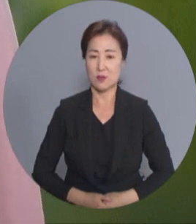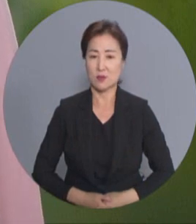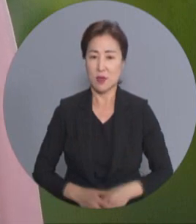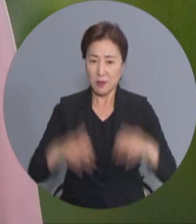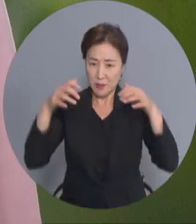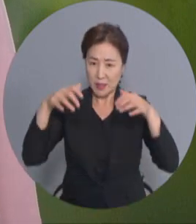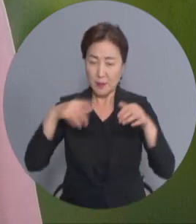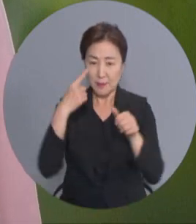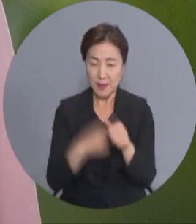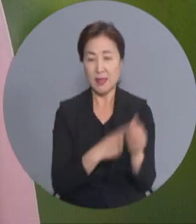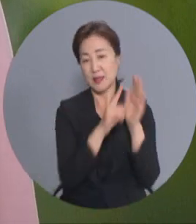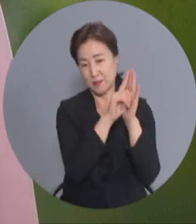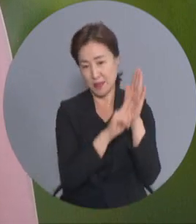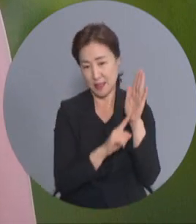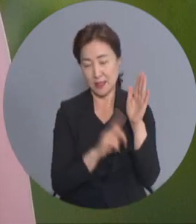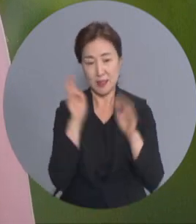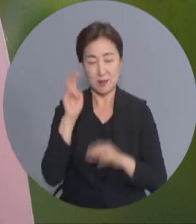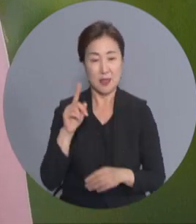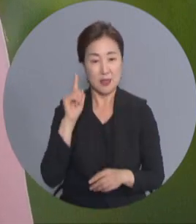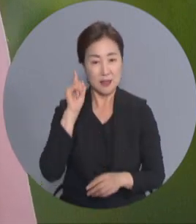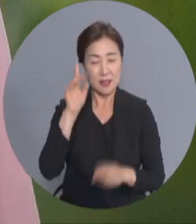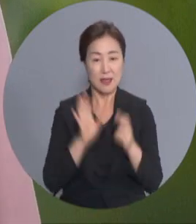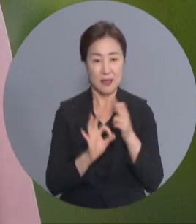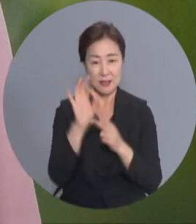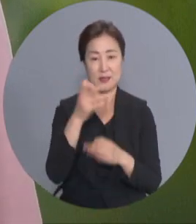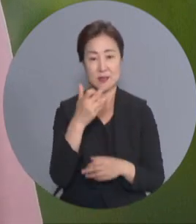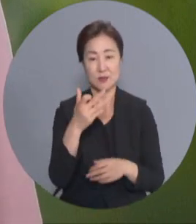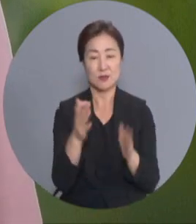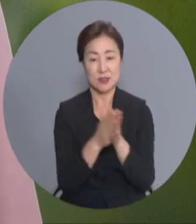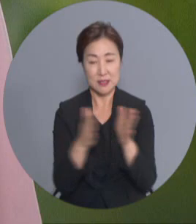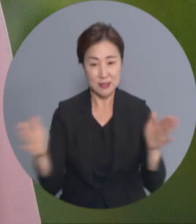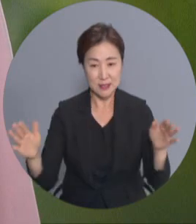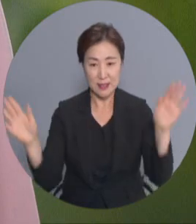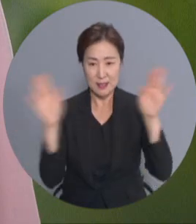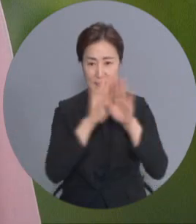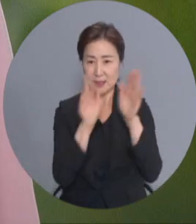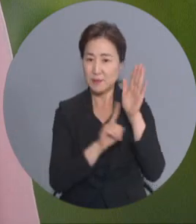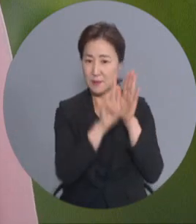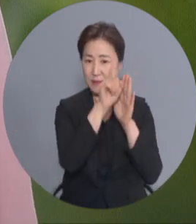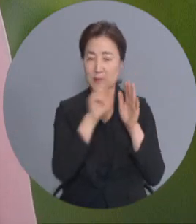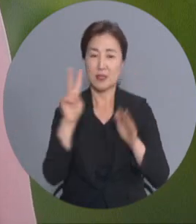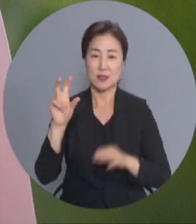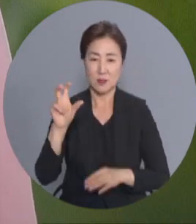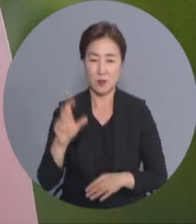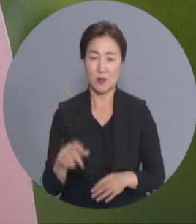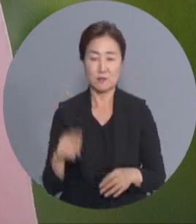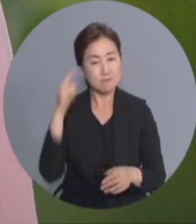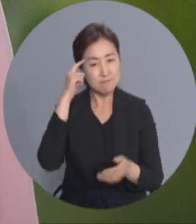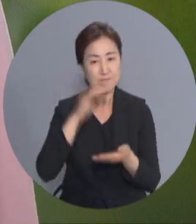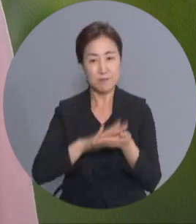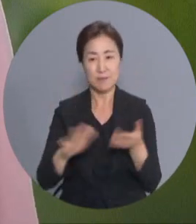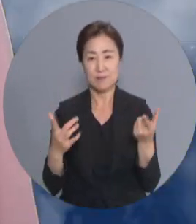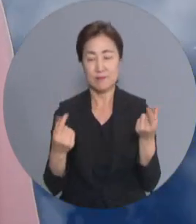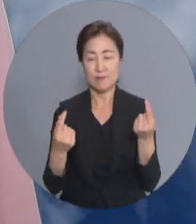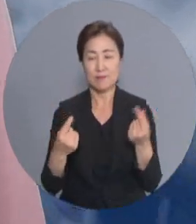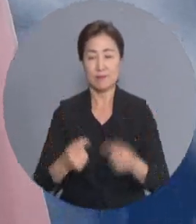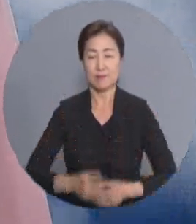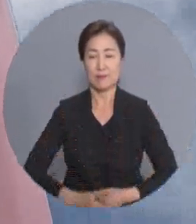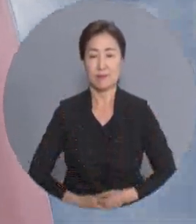내려가겠습니다 내일 아침 19도로 출발해 한나 최고기 기온은 25도에 그치며 종일 선선함이 감돌겠습니다